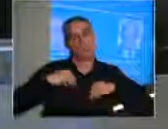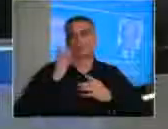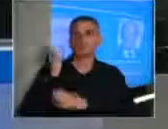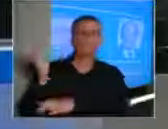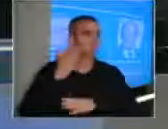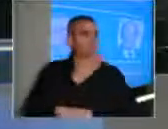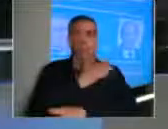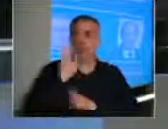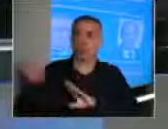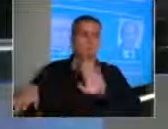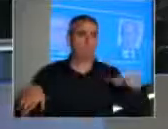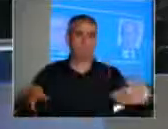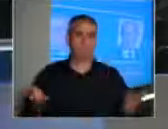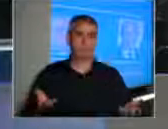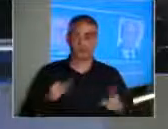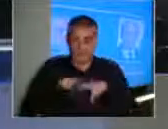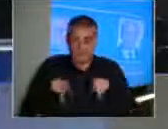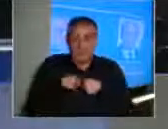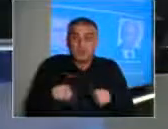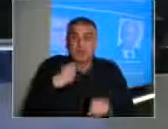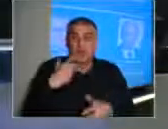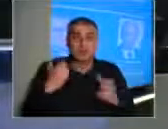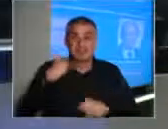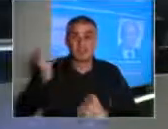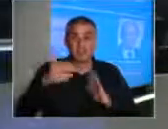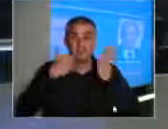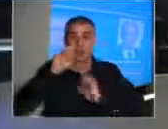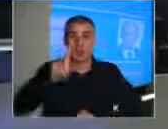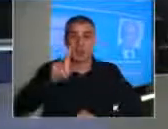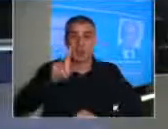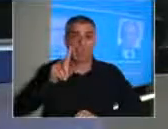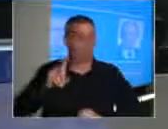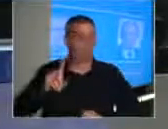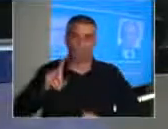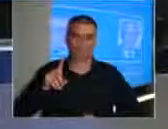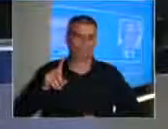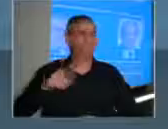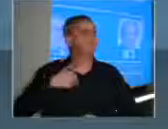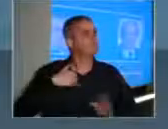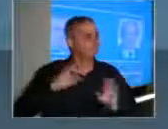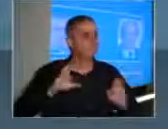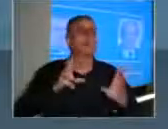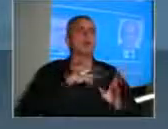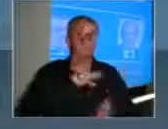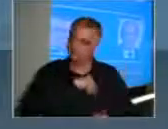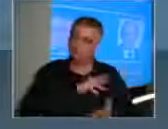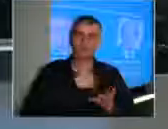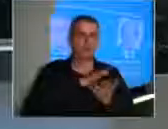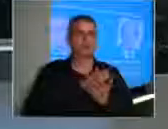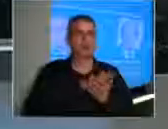אחד. ולכן בסיטואציה הזאת, להגיד שלגוש הימין יש 61 מנדטים בכיסא... אוקיי, אני הולכת איתך עם זה שנייה. אוקיי,